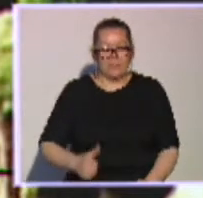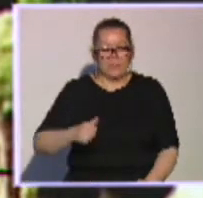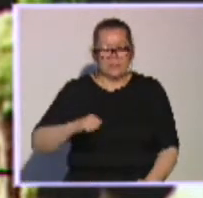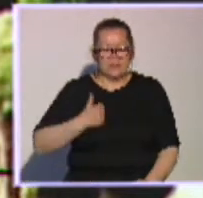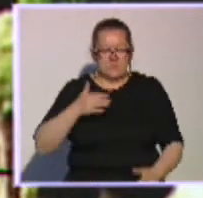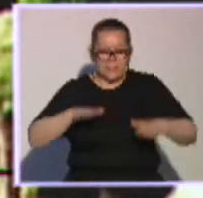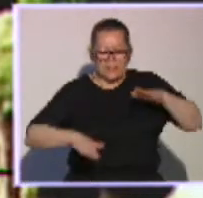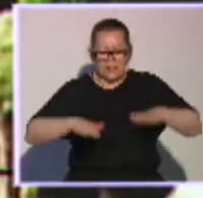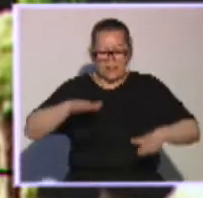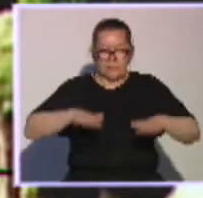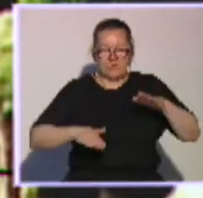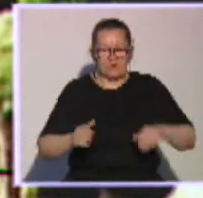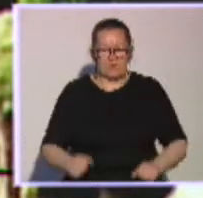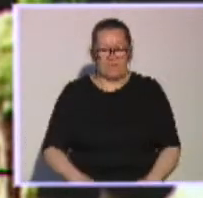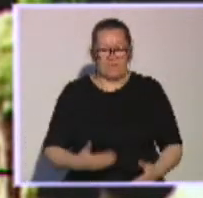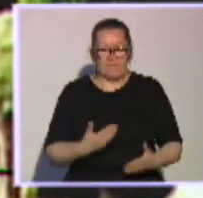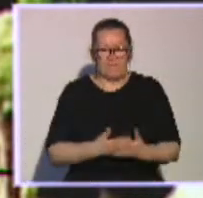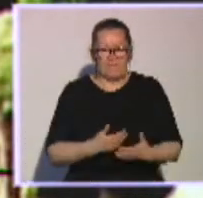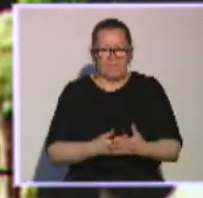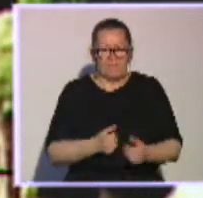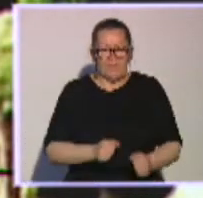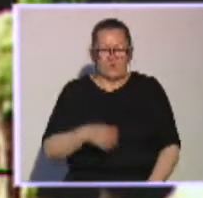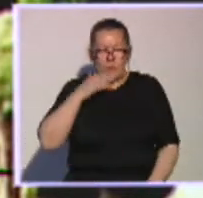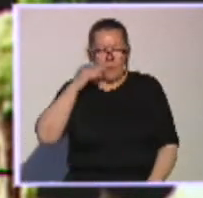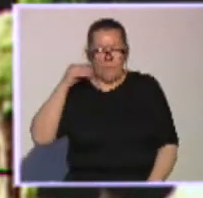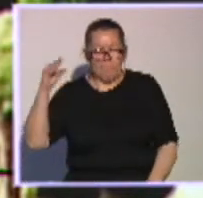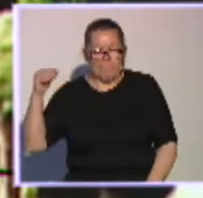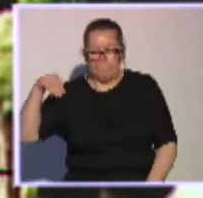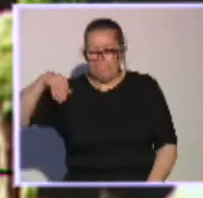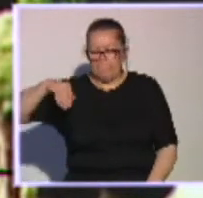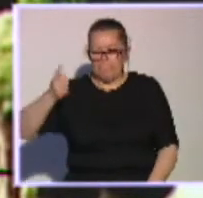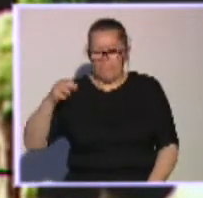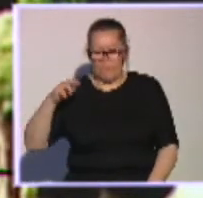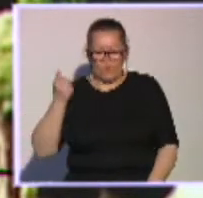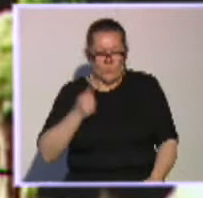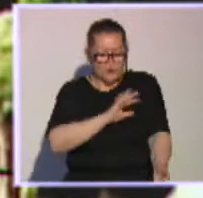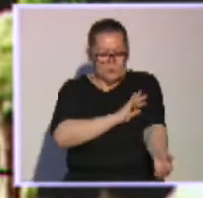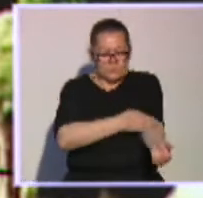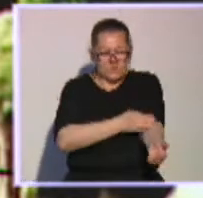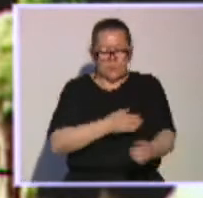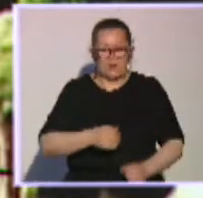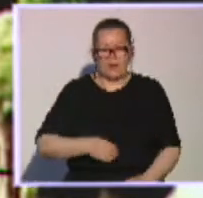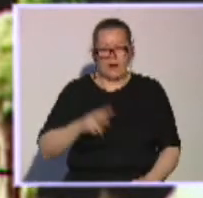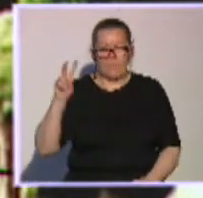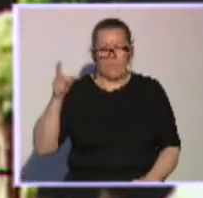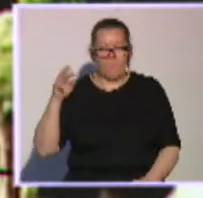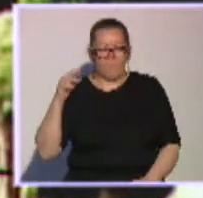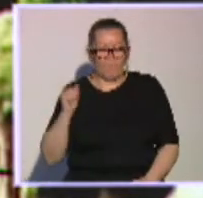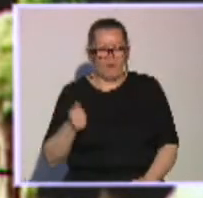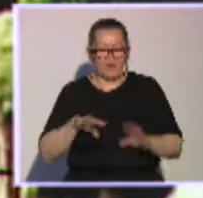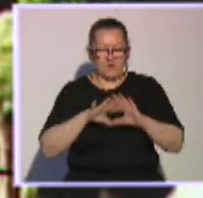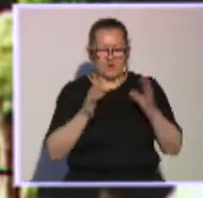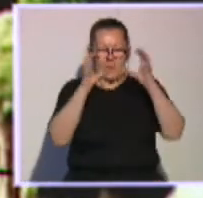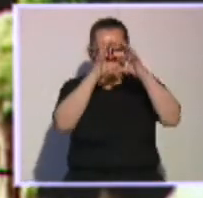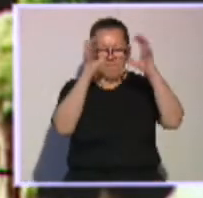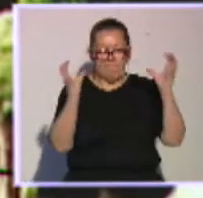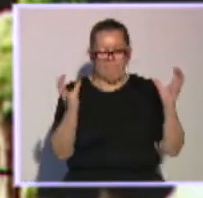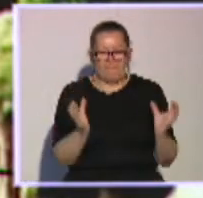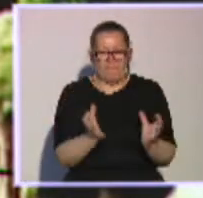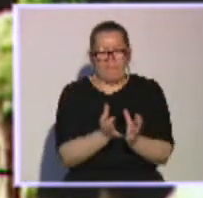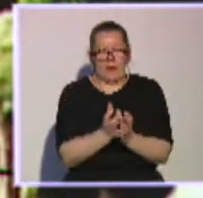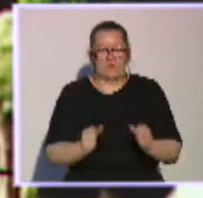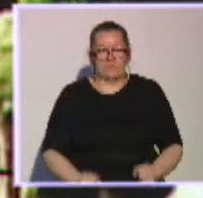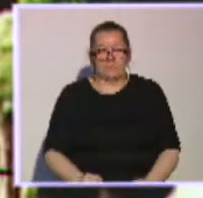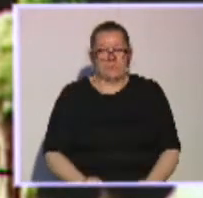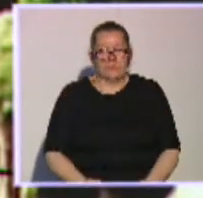greutate, după ce, din cauza pietrificării stratului de mușchi depus pe acesta, clopotul cascadei s-a tot mărit în ultimii ani și, neavând susținere,